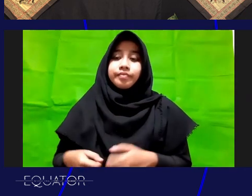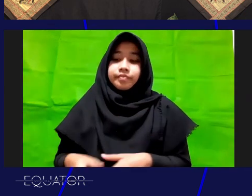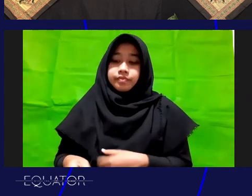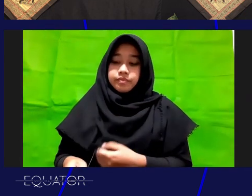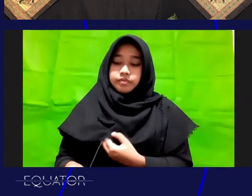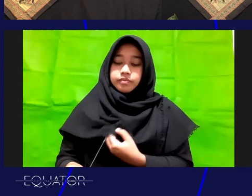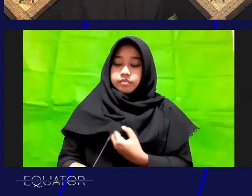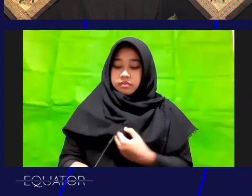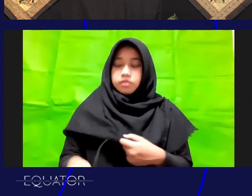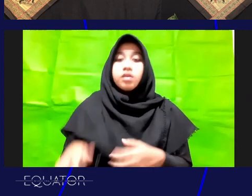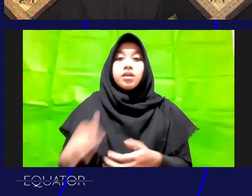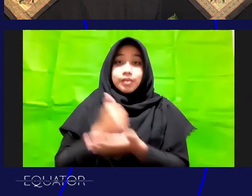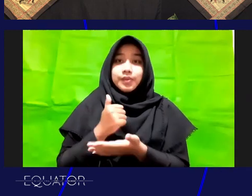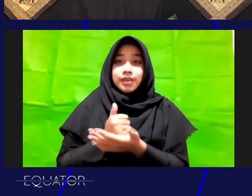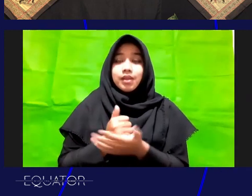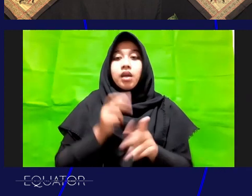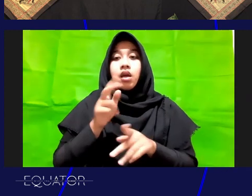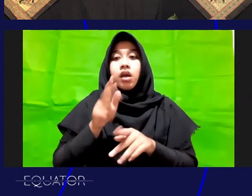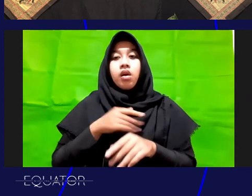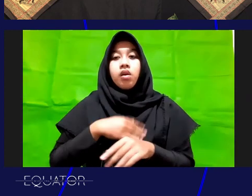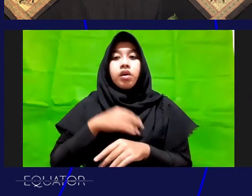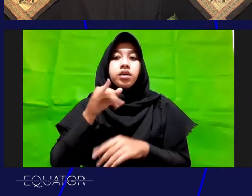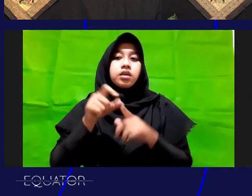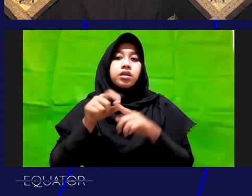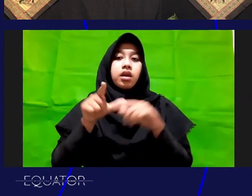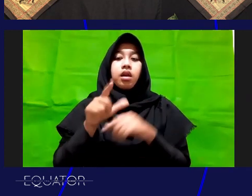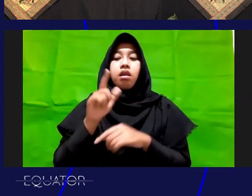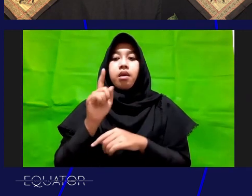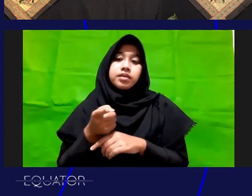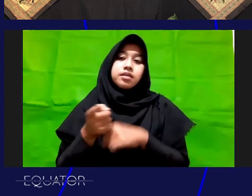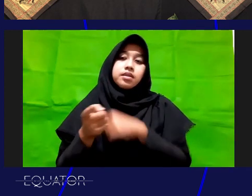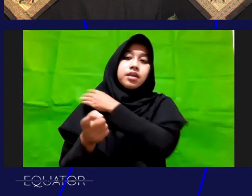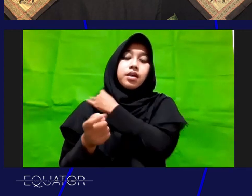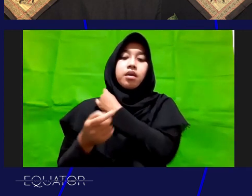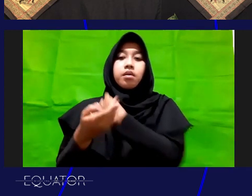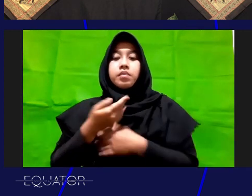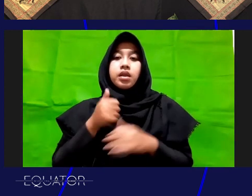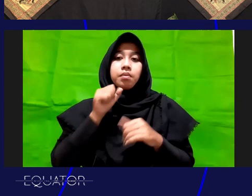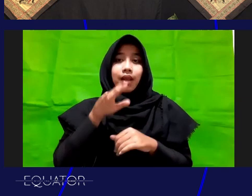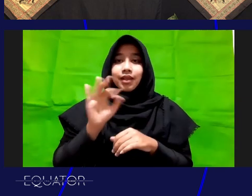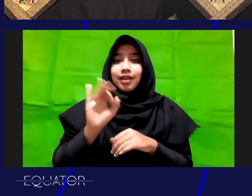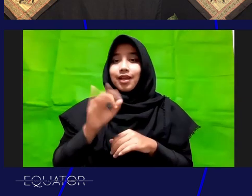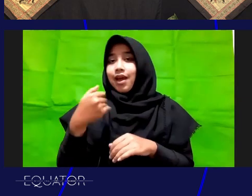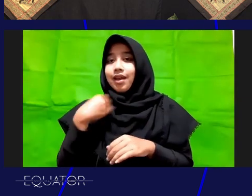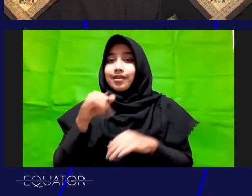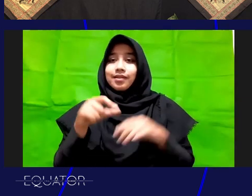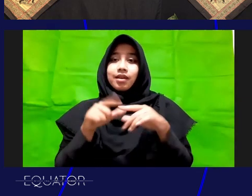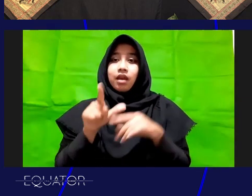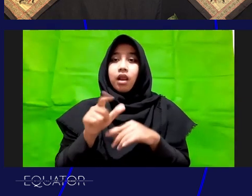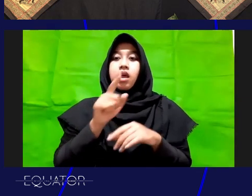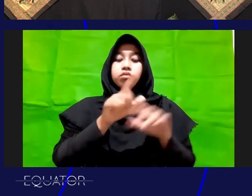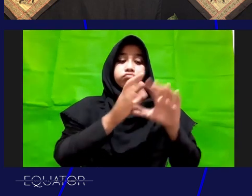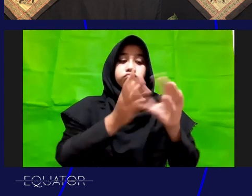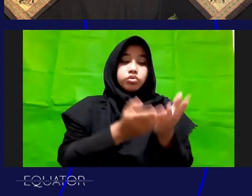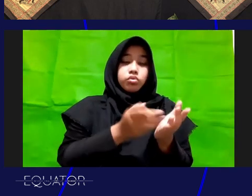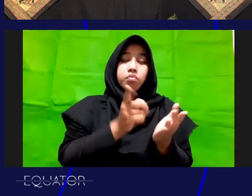Sebenarnya kalau di sisi ideal pasti bisa dibilang tidak ada yang ideal, ya, satu bentuk pasti berbeda dengan kebutuhan lainnya